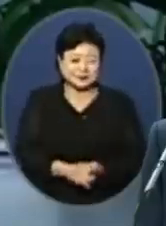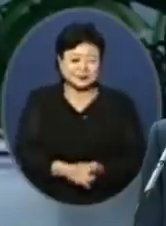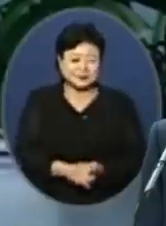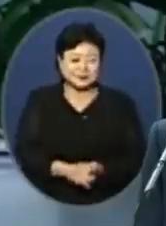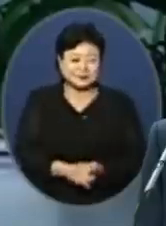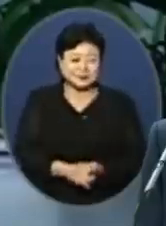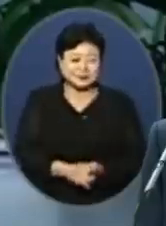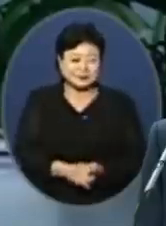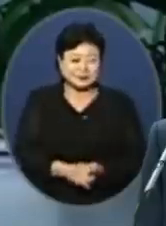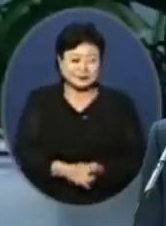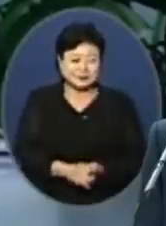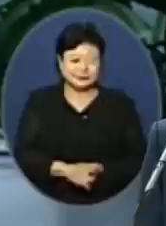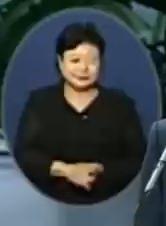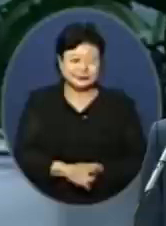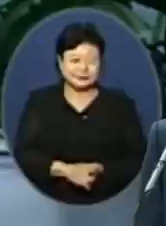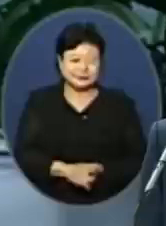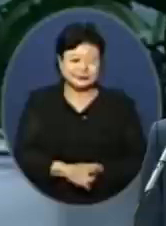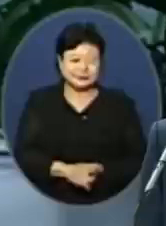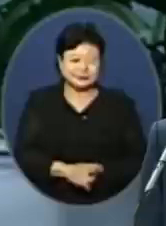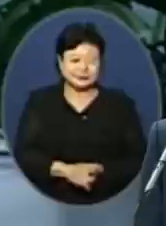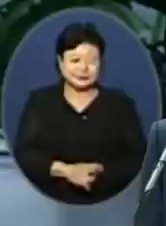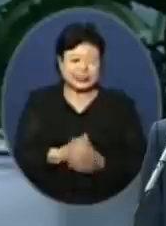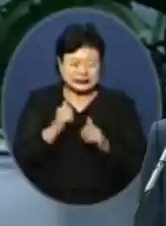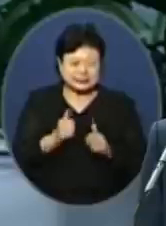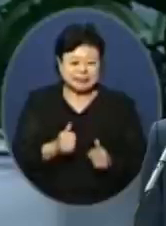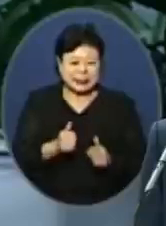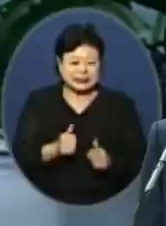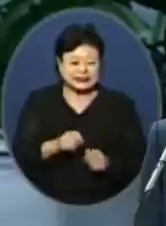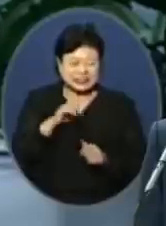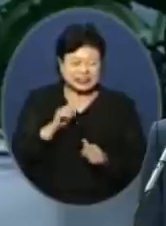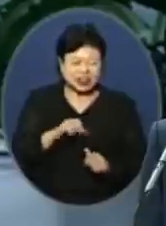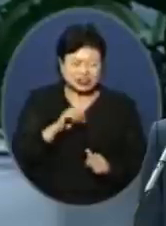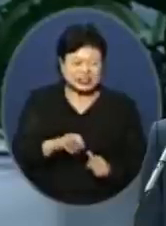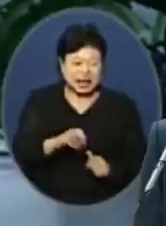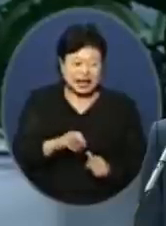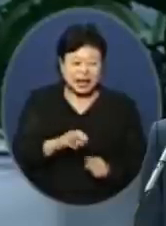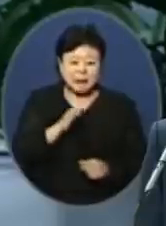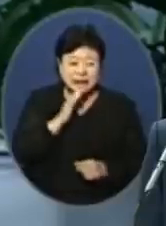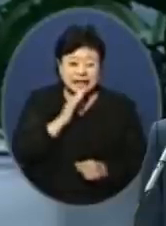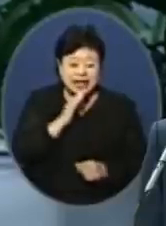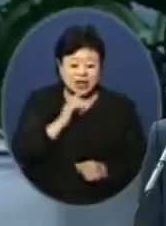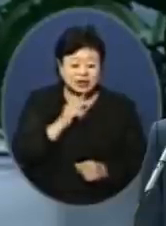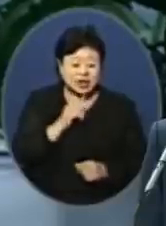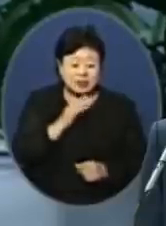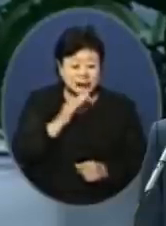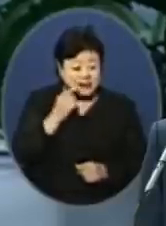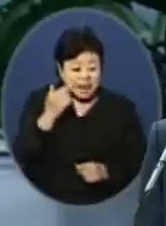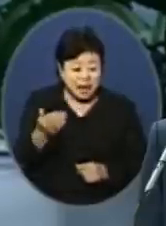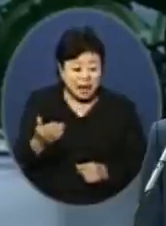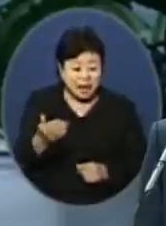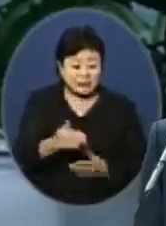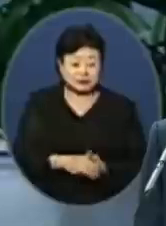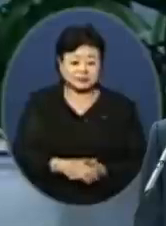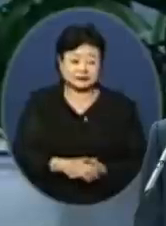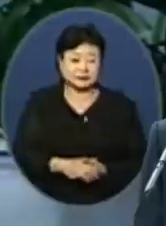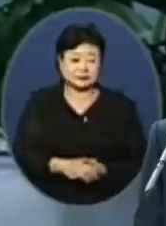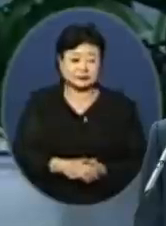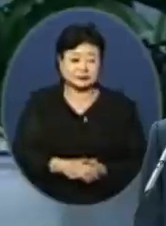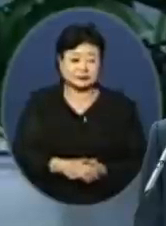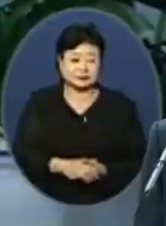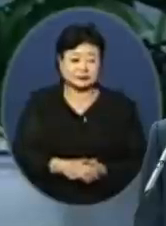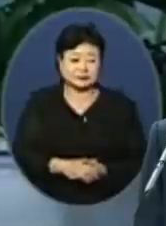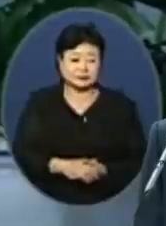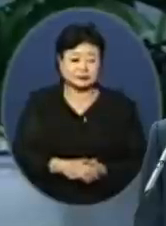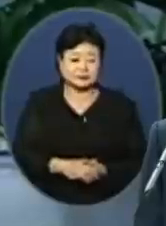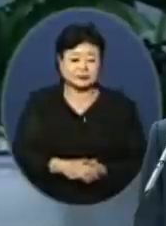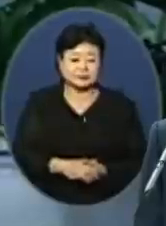정의냐, 정의하고 심판한 것이 정의냐, 둘 중에 어느 것을 우리가 정의라고 생각하는 것입니까? 한때